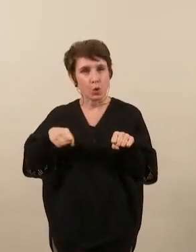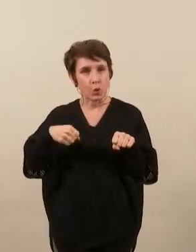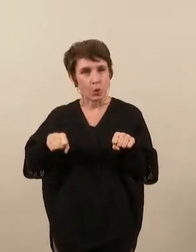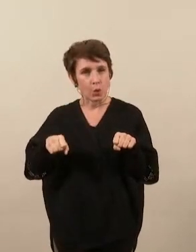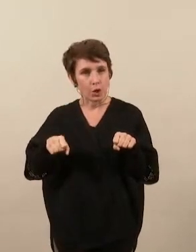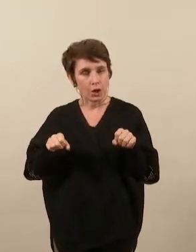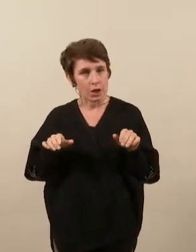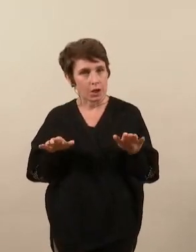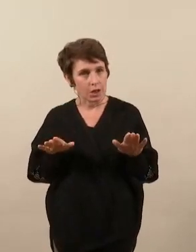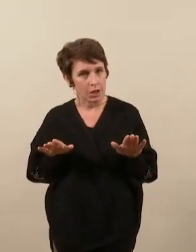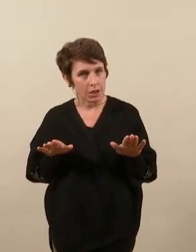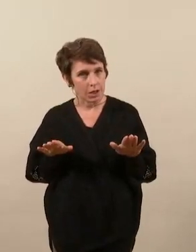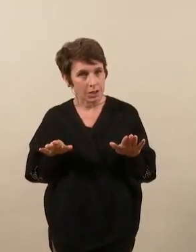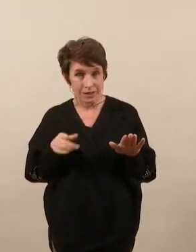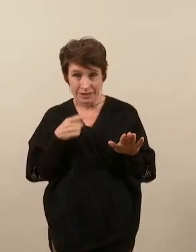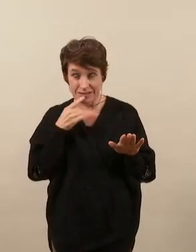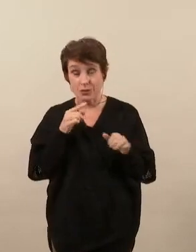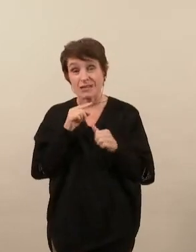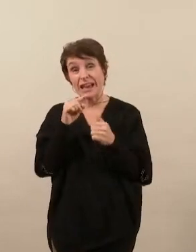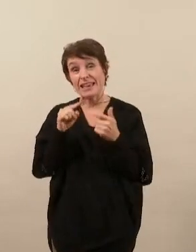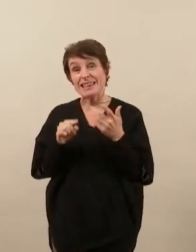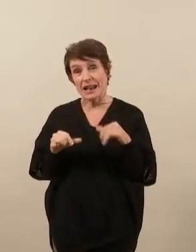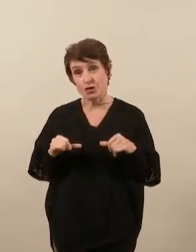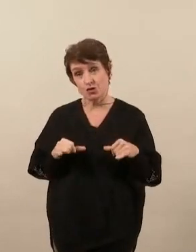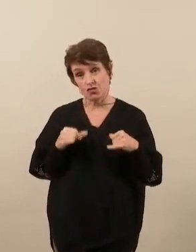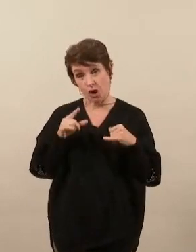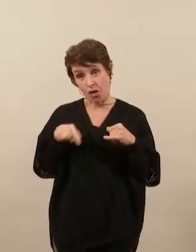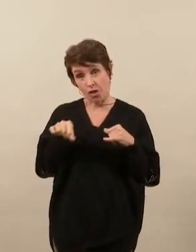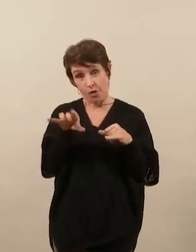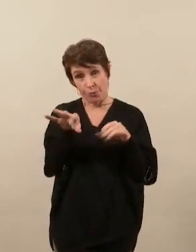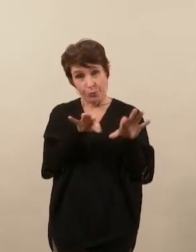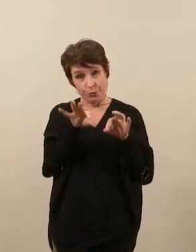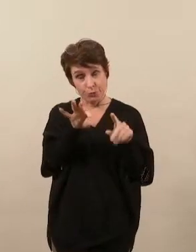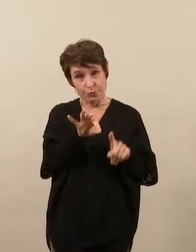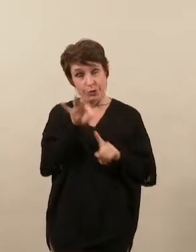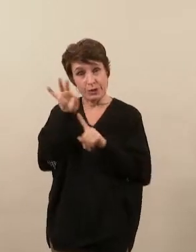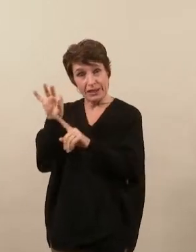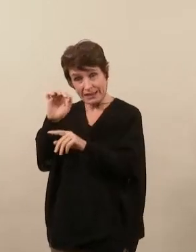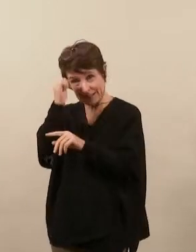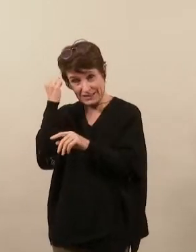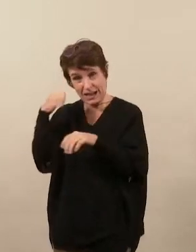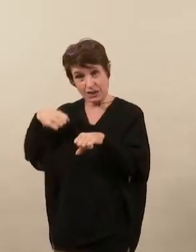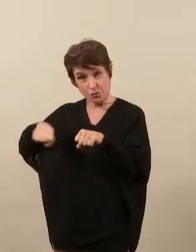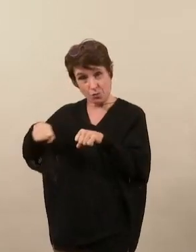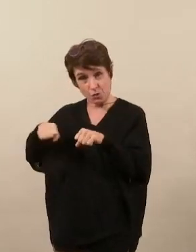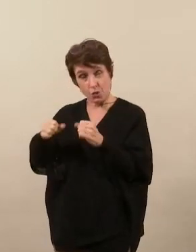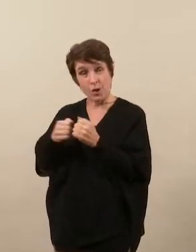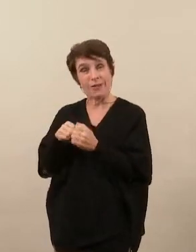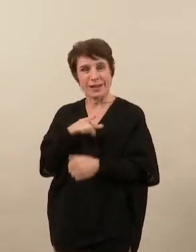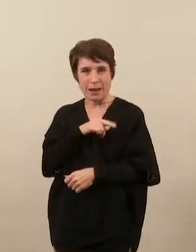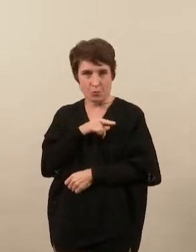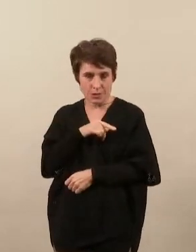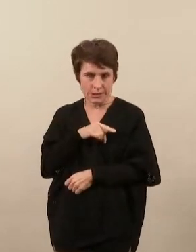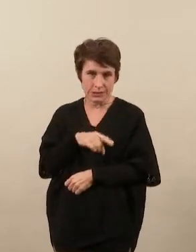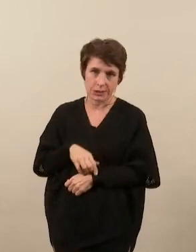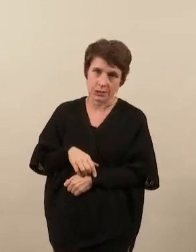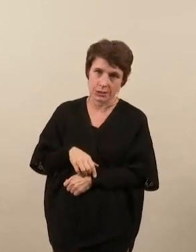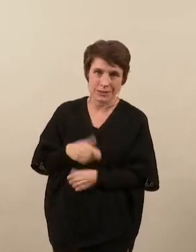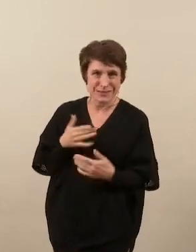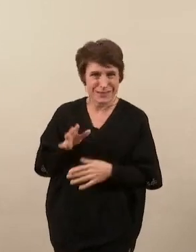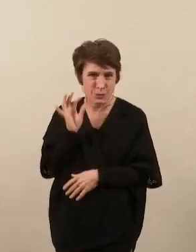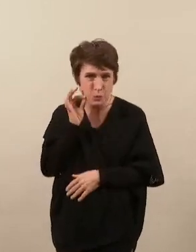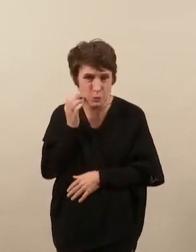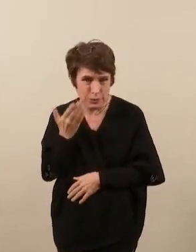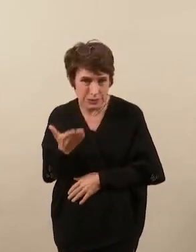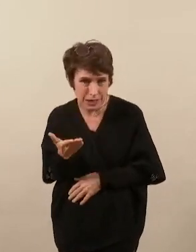réaliser, c'est-à-dire que c'est une poignée de jeunes qui va faire des stages de mini-moto avec la police. Et ça se résume à ça, normalement. Par